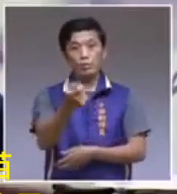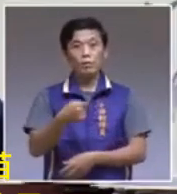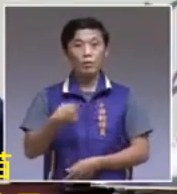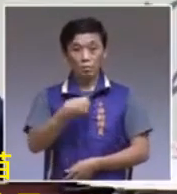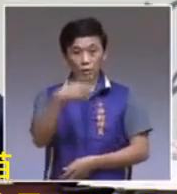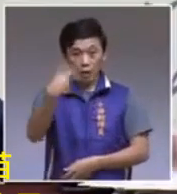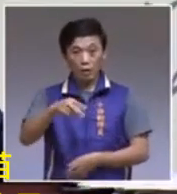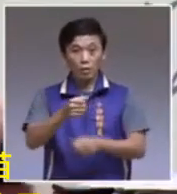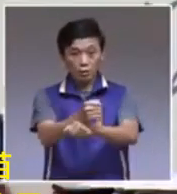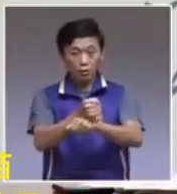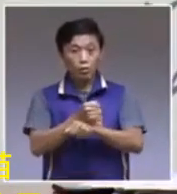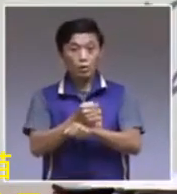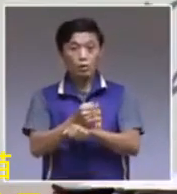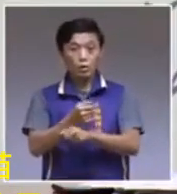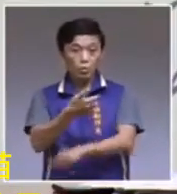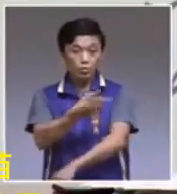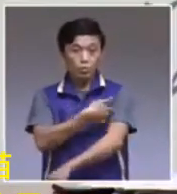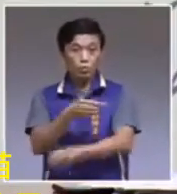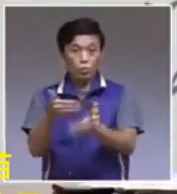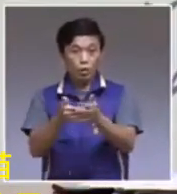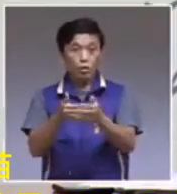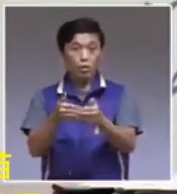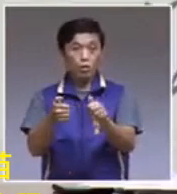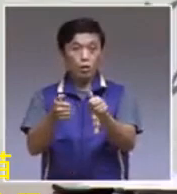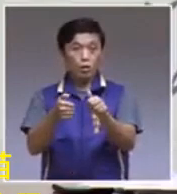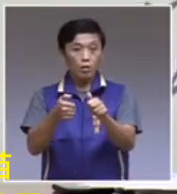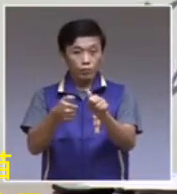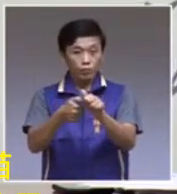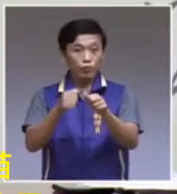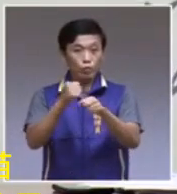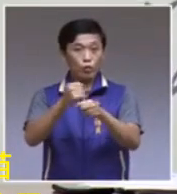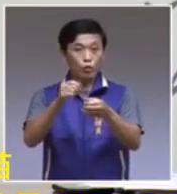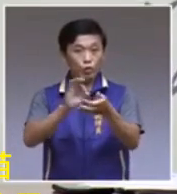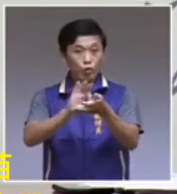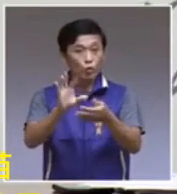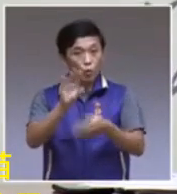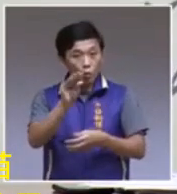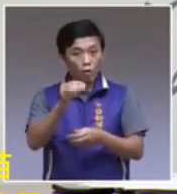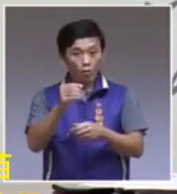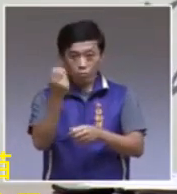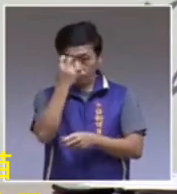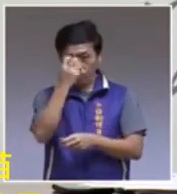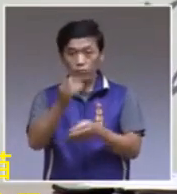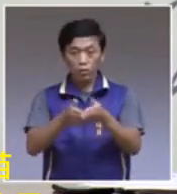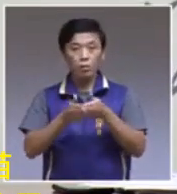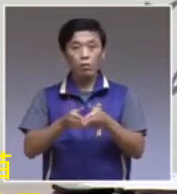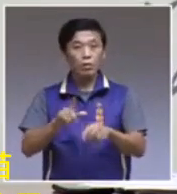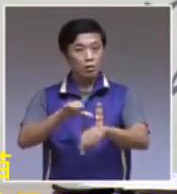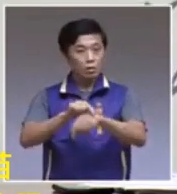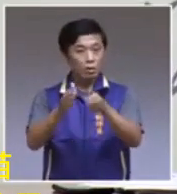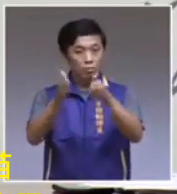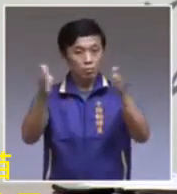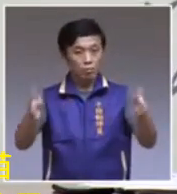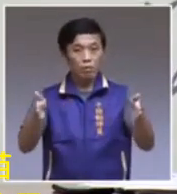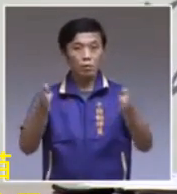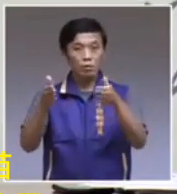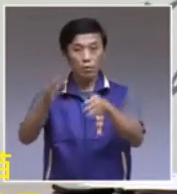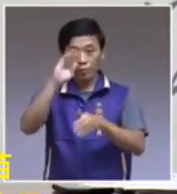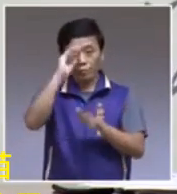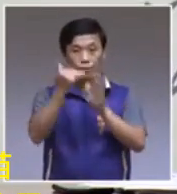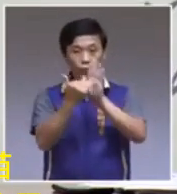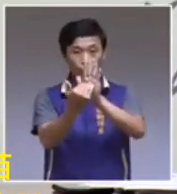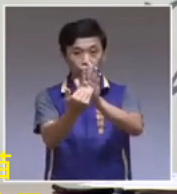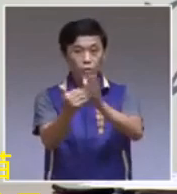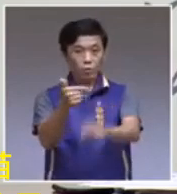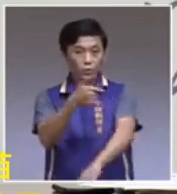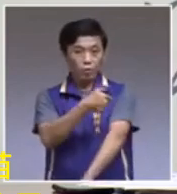是有副作用的产生啊？好，那我们这一段时间接种疫苗，那